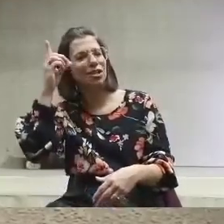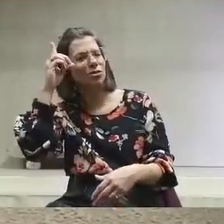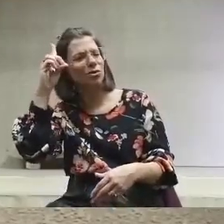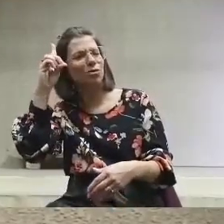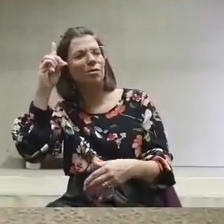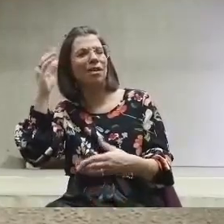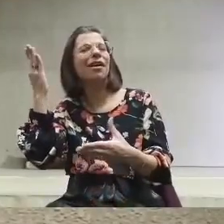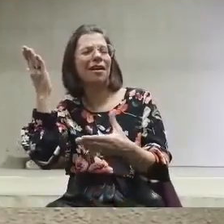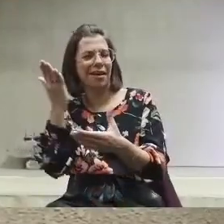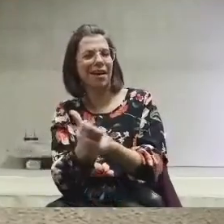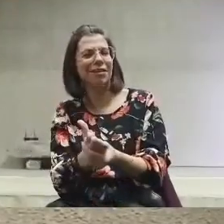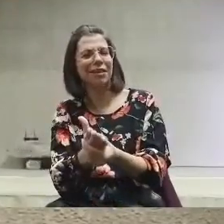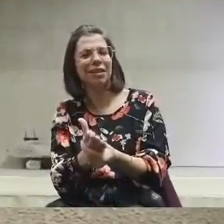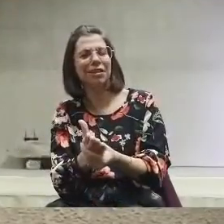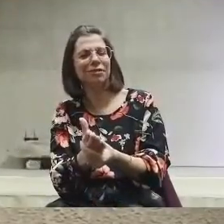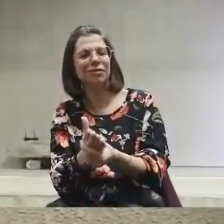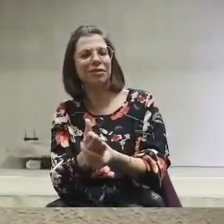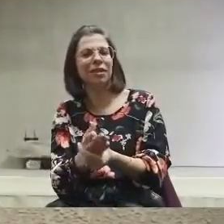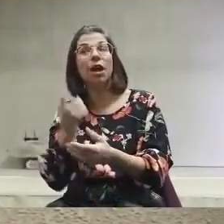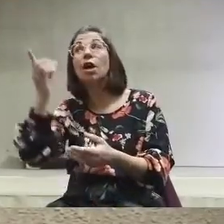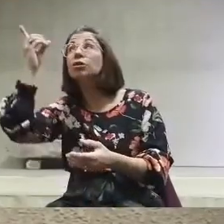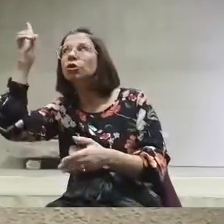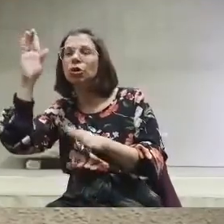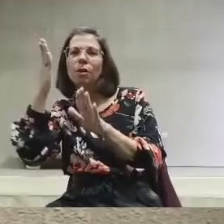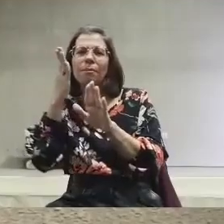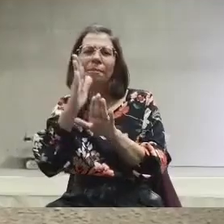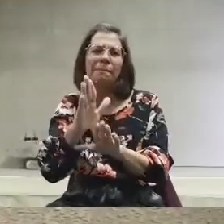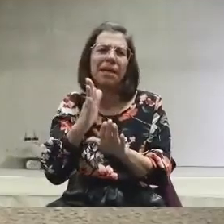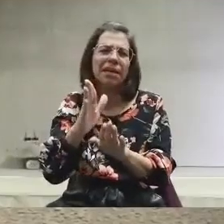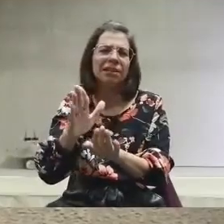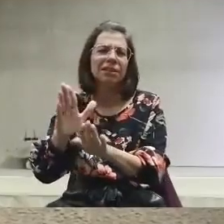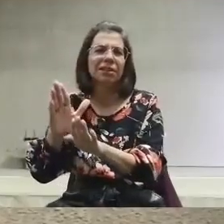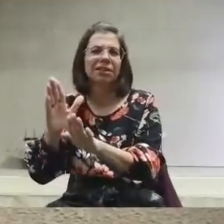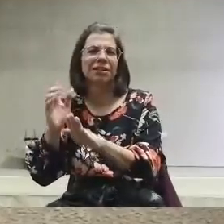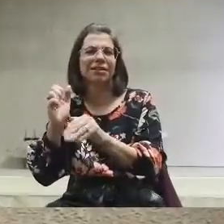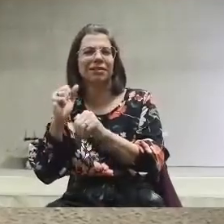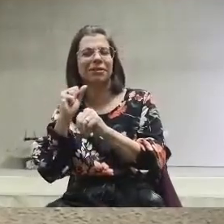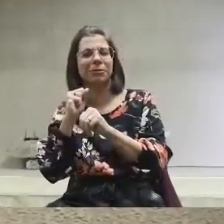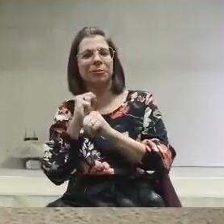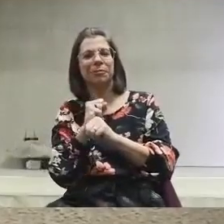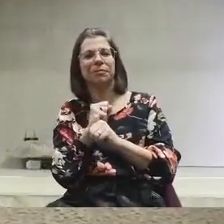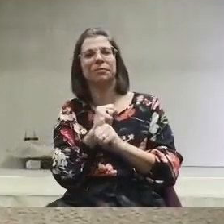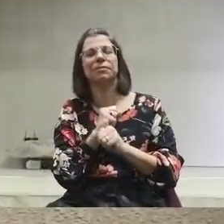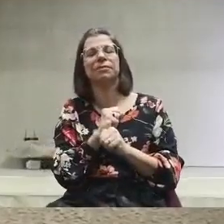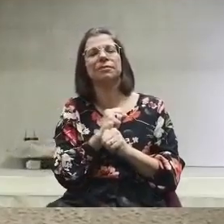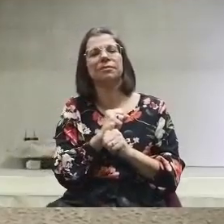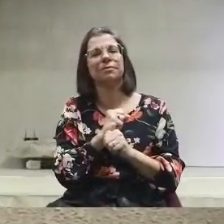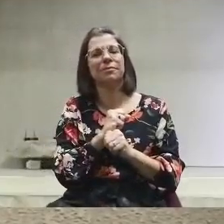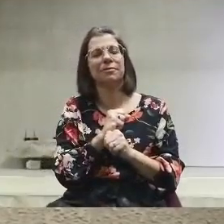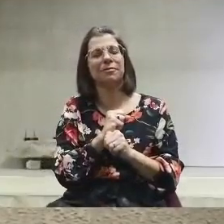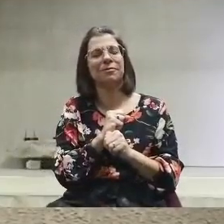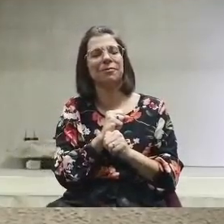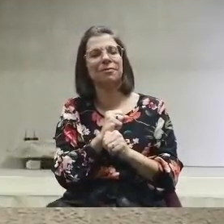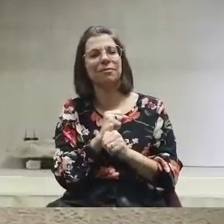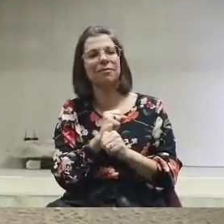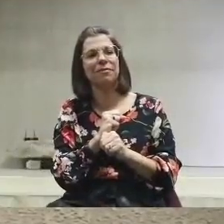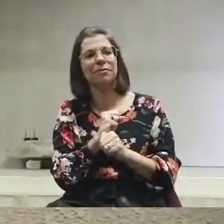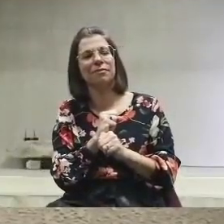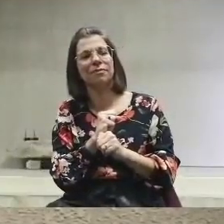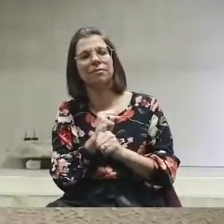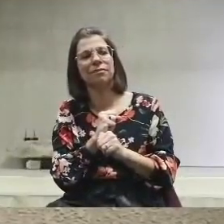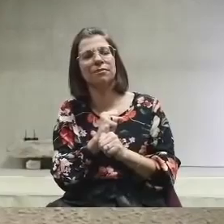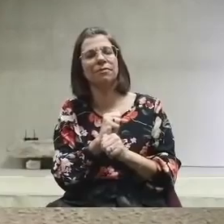Amen. Ma belle-mère, je ne sais pas si elle est en train de suivre le culte, dans sa